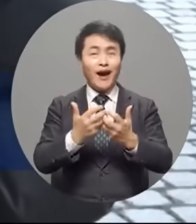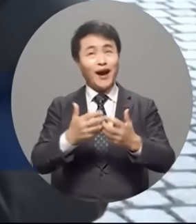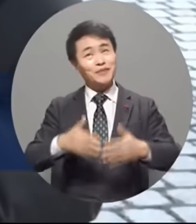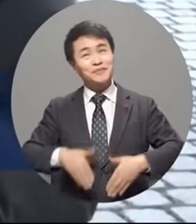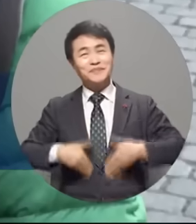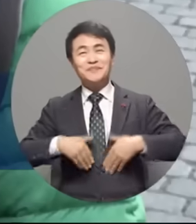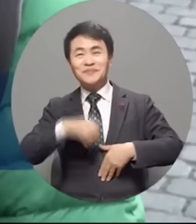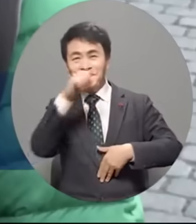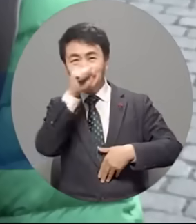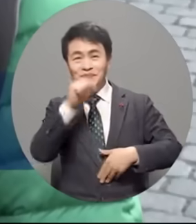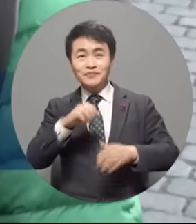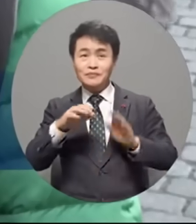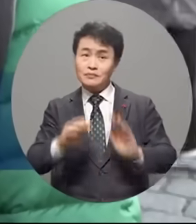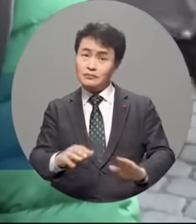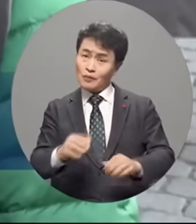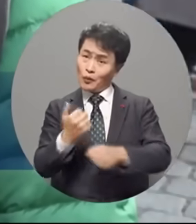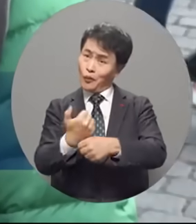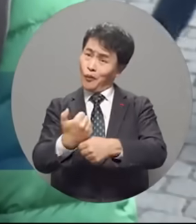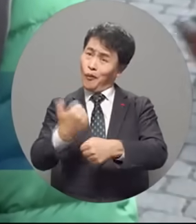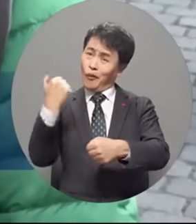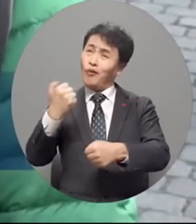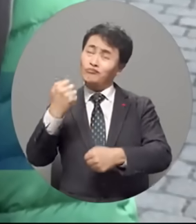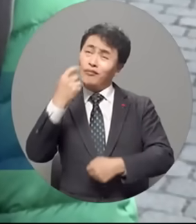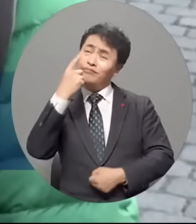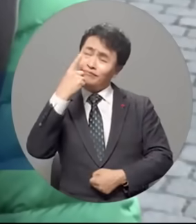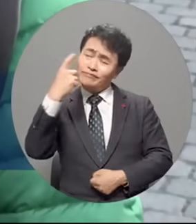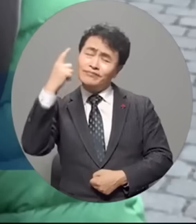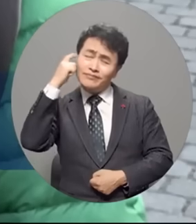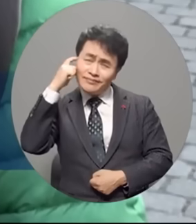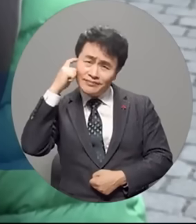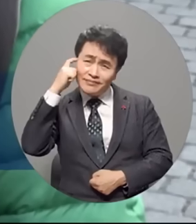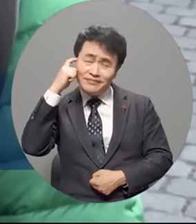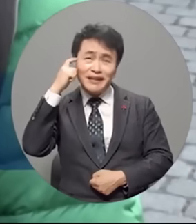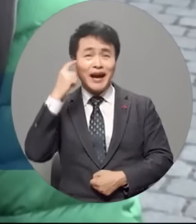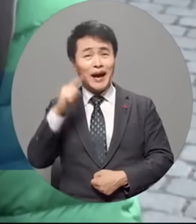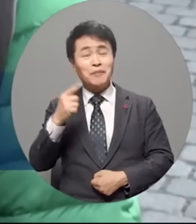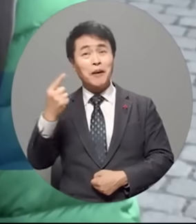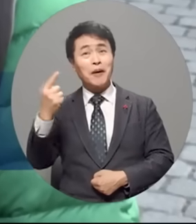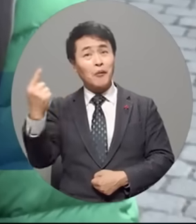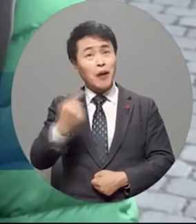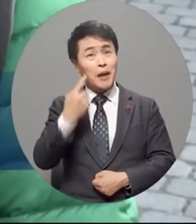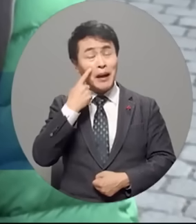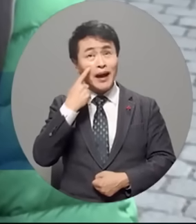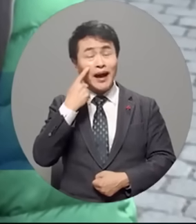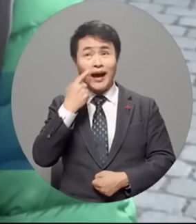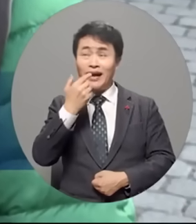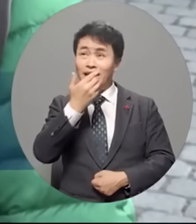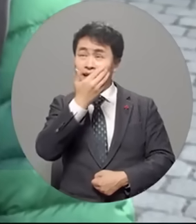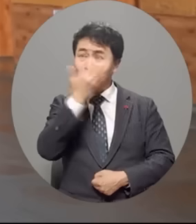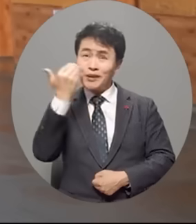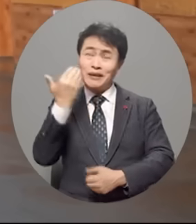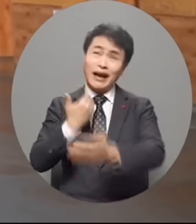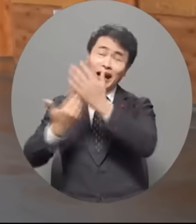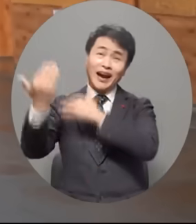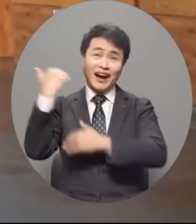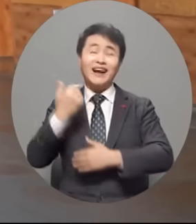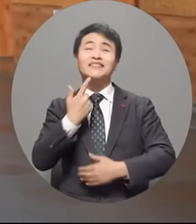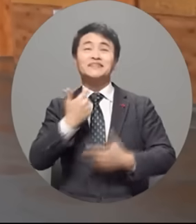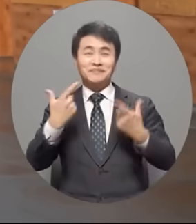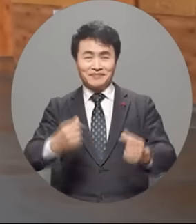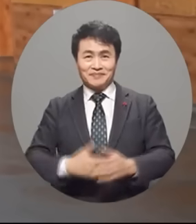좋네요. 한 50년 전 추억을 더듬어서 한번 하고 봤는데 좀 젊음으로 돌아간 것 같네요.